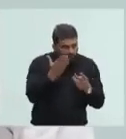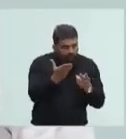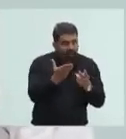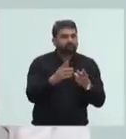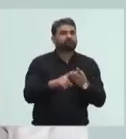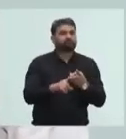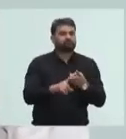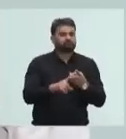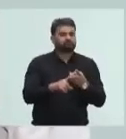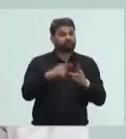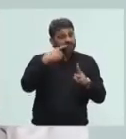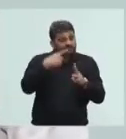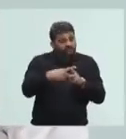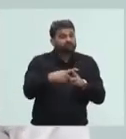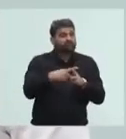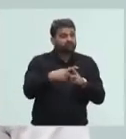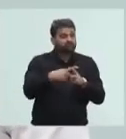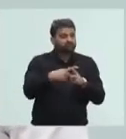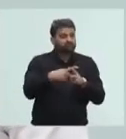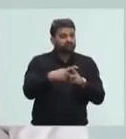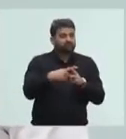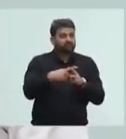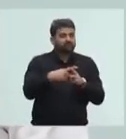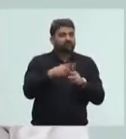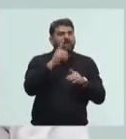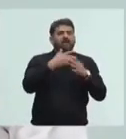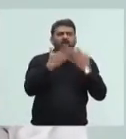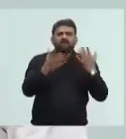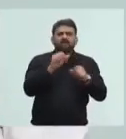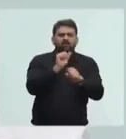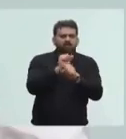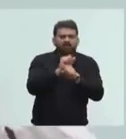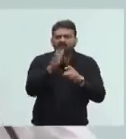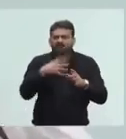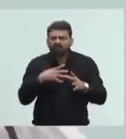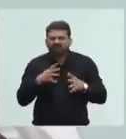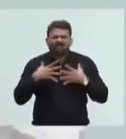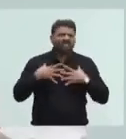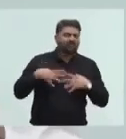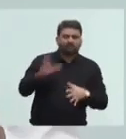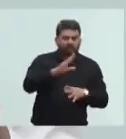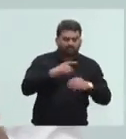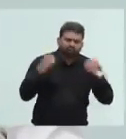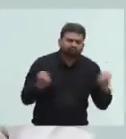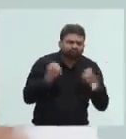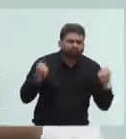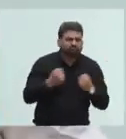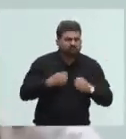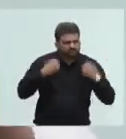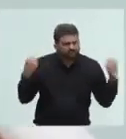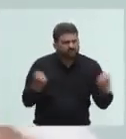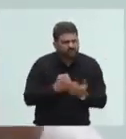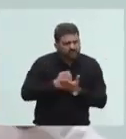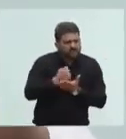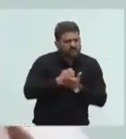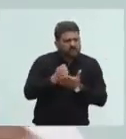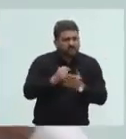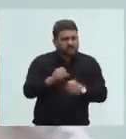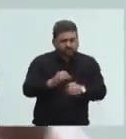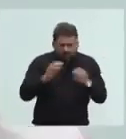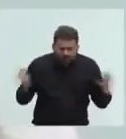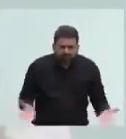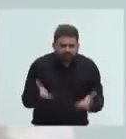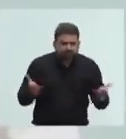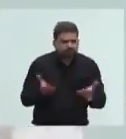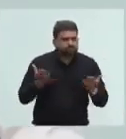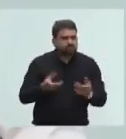है और आप किसी चीज से ऊब नहीं जाते हैं, लगातार उसमें